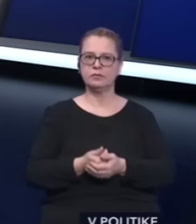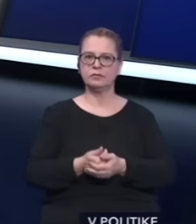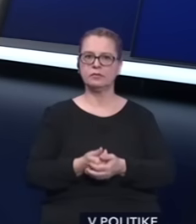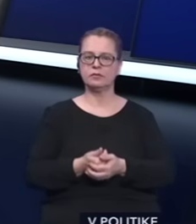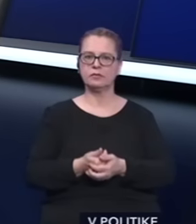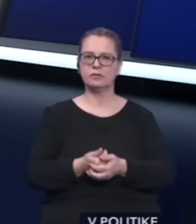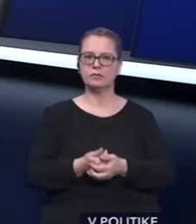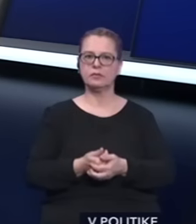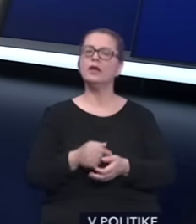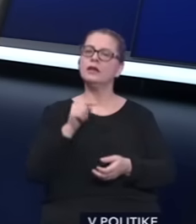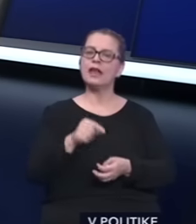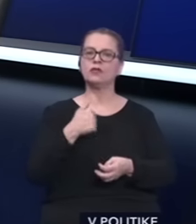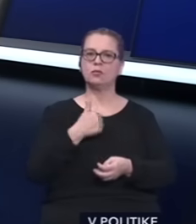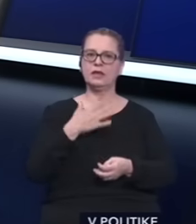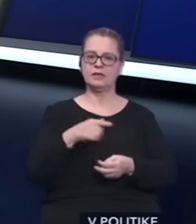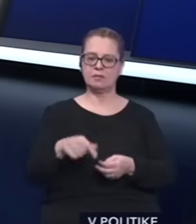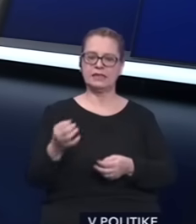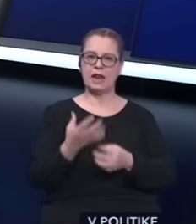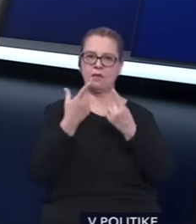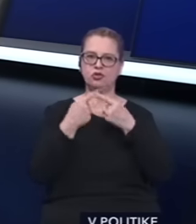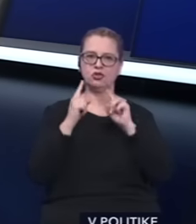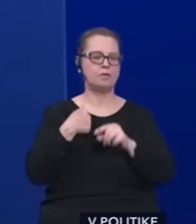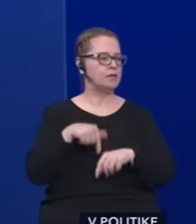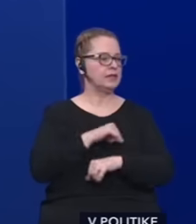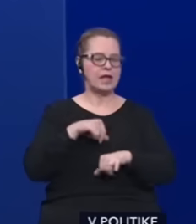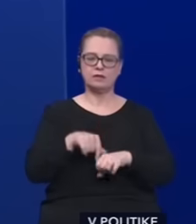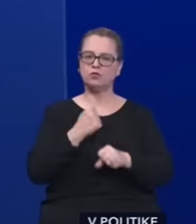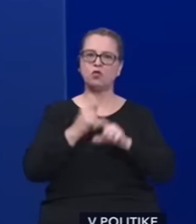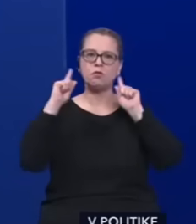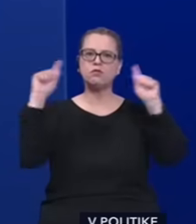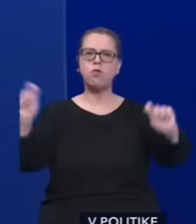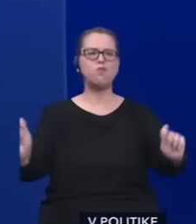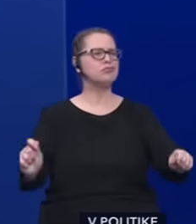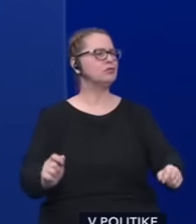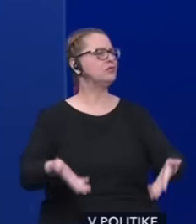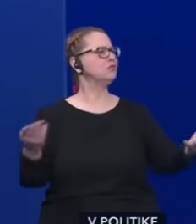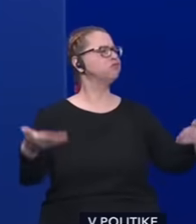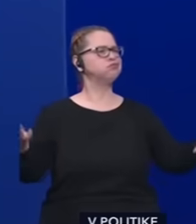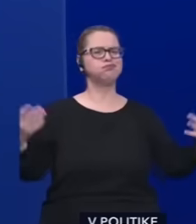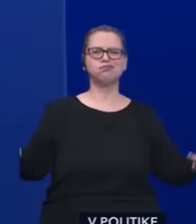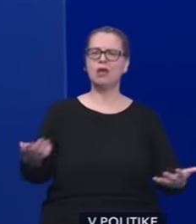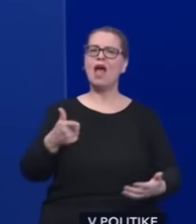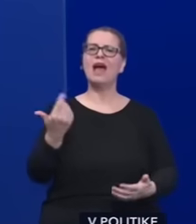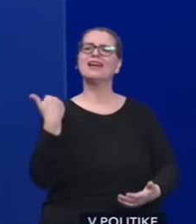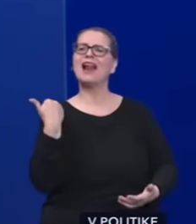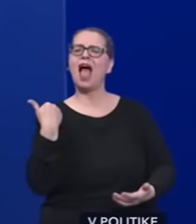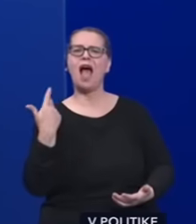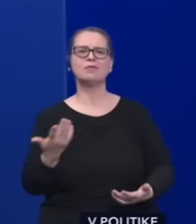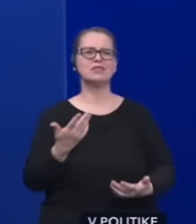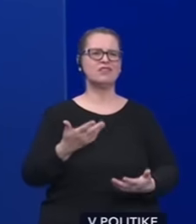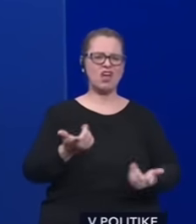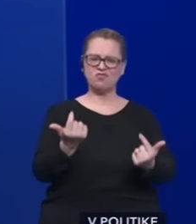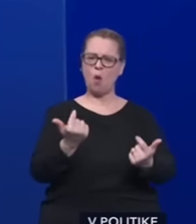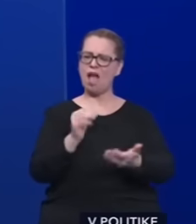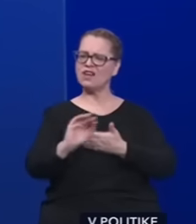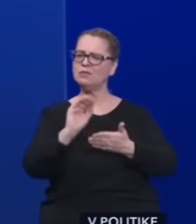spôsobom sa chceme pozerať na Slovensko. Nechceme tu robiť populistickú nejakú politiku, nechceme tu robiť takúto demagógiu, zvolávať mimoriadne schôdze, ktoré